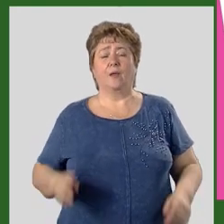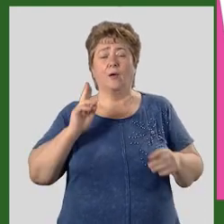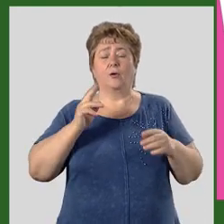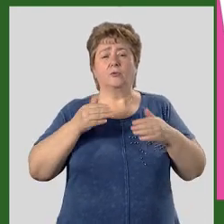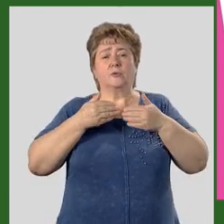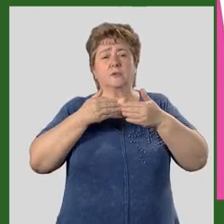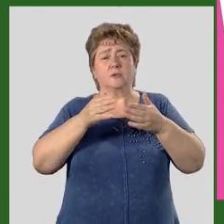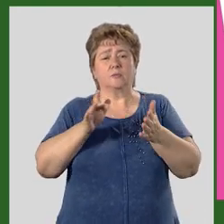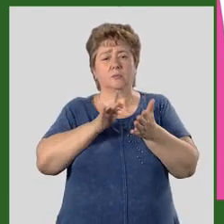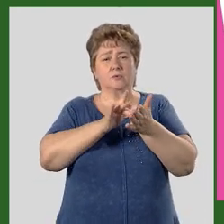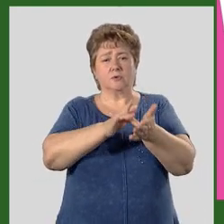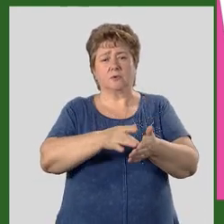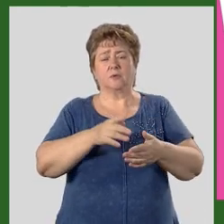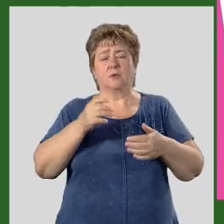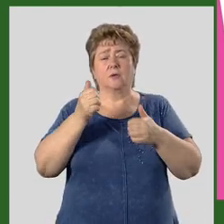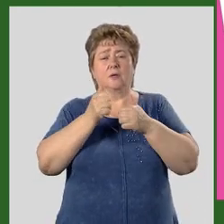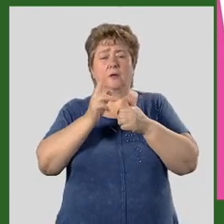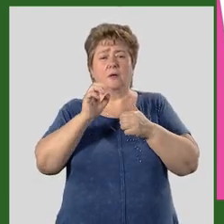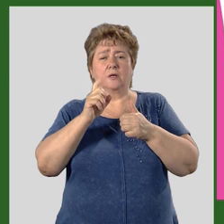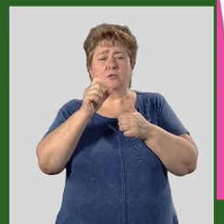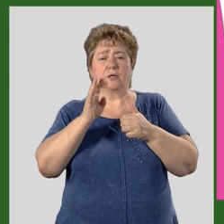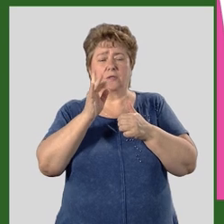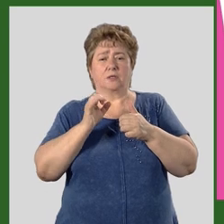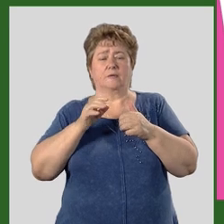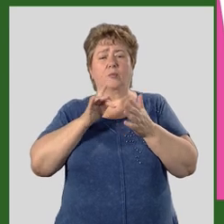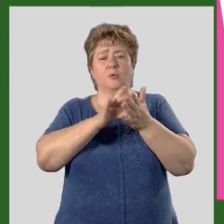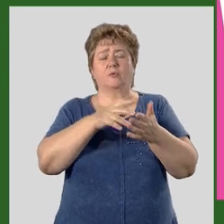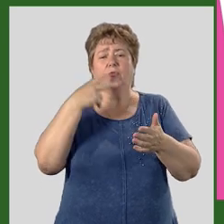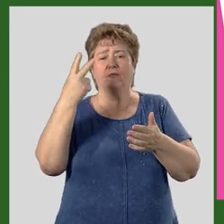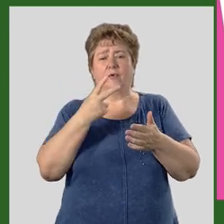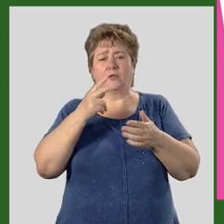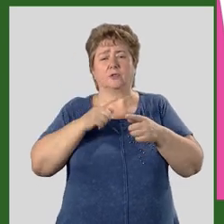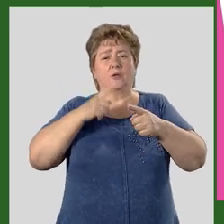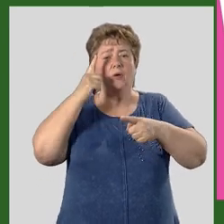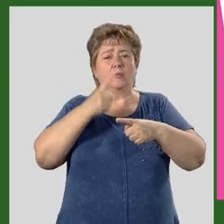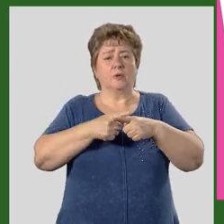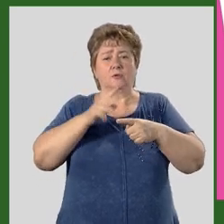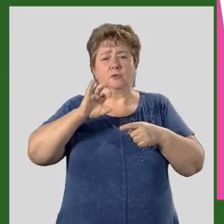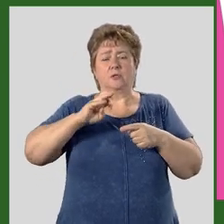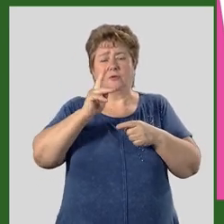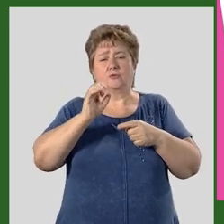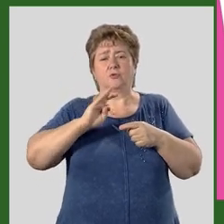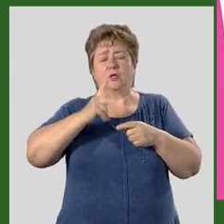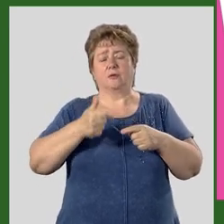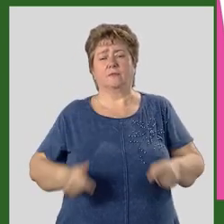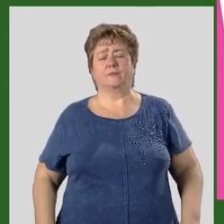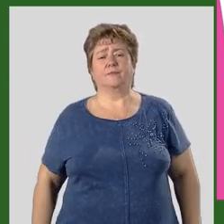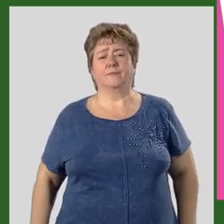Кто из открывателей во время Кашгарского путешествия дважды пересек Тяньшань?